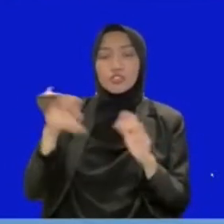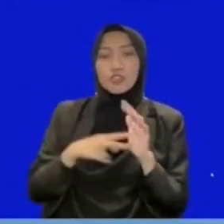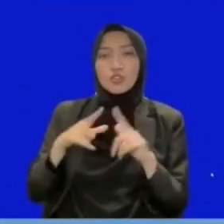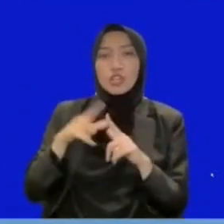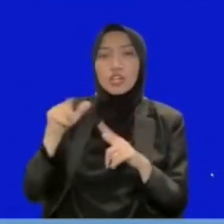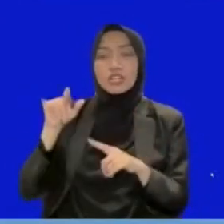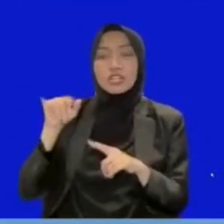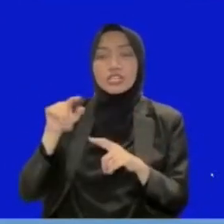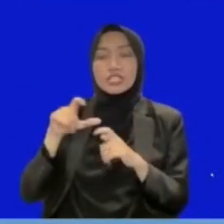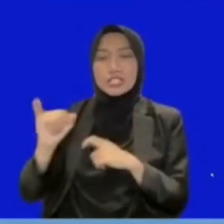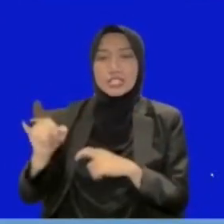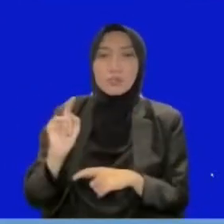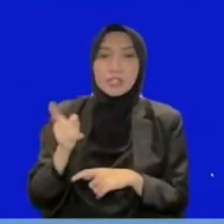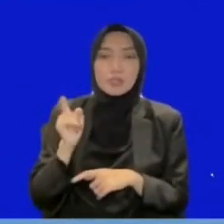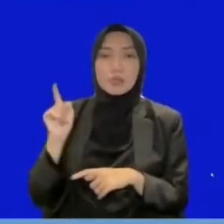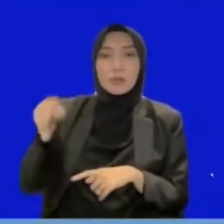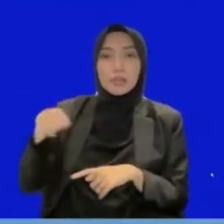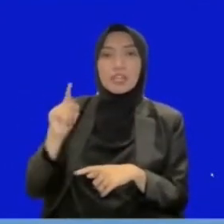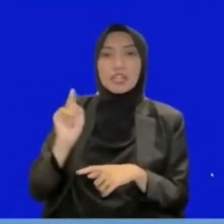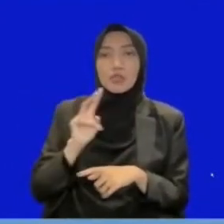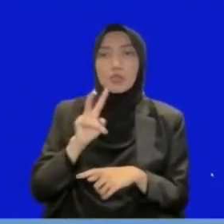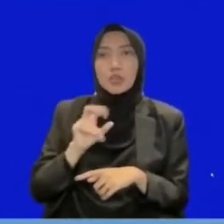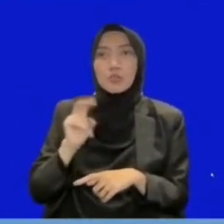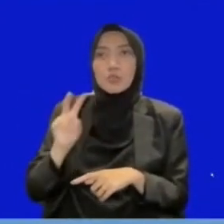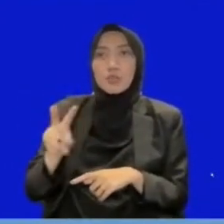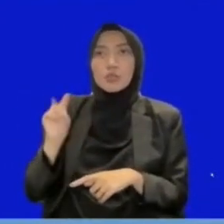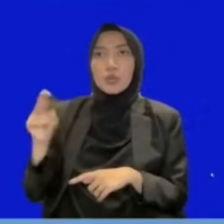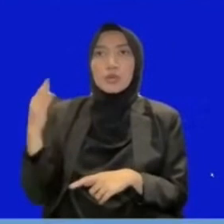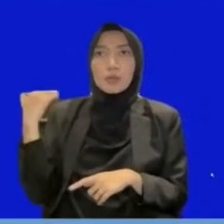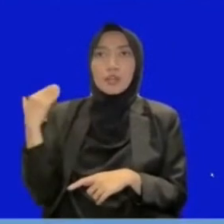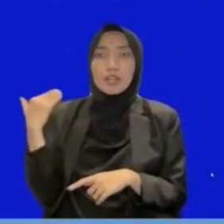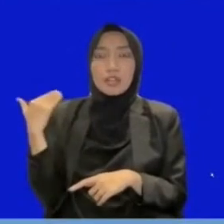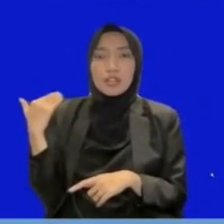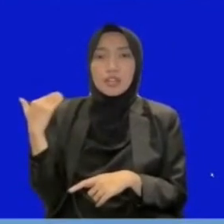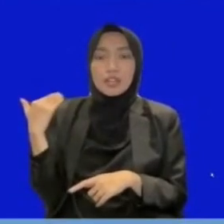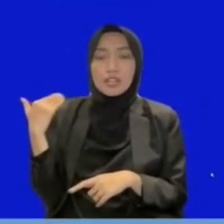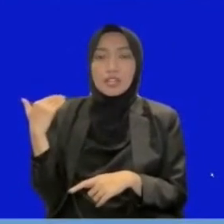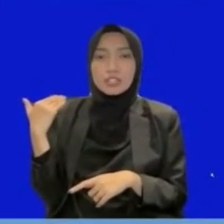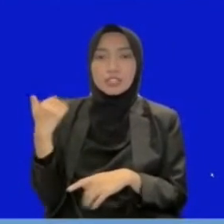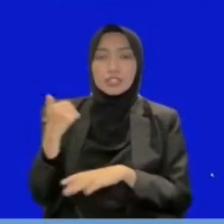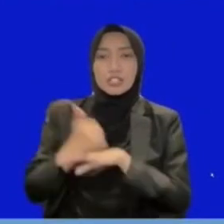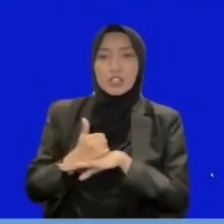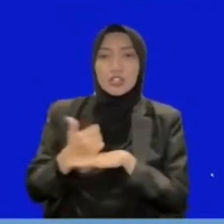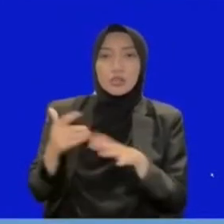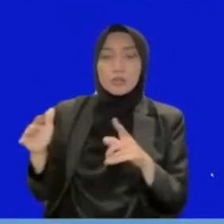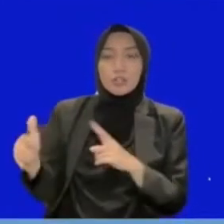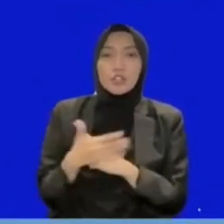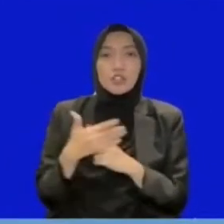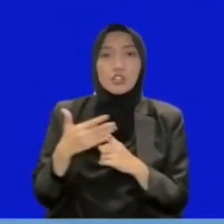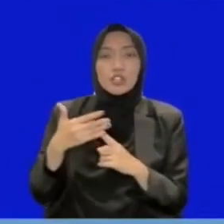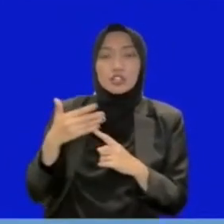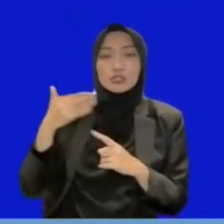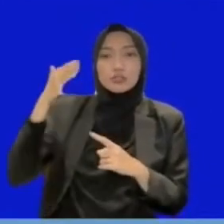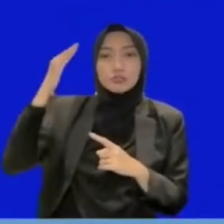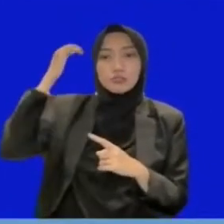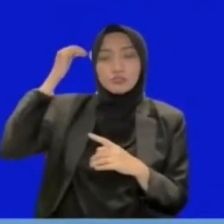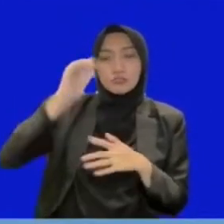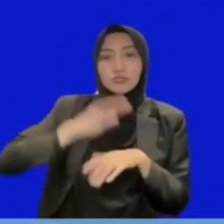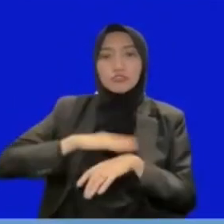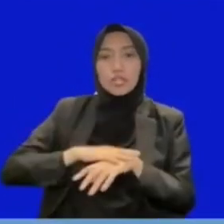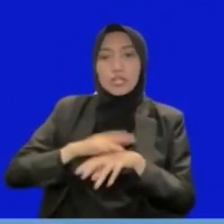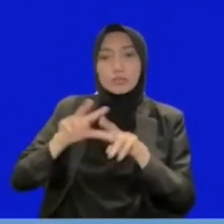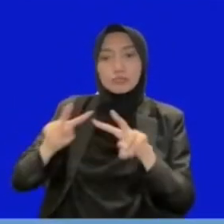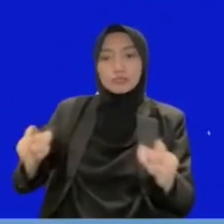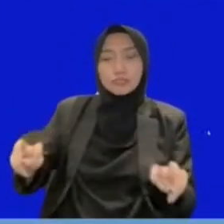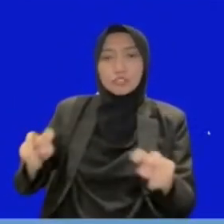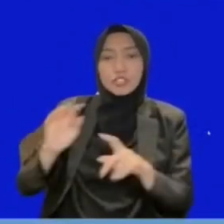karena tahun 2022 kemarin dari Direktorat Pelindungan Kebudayaan sudah melakukan kajian zonasi,